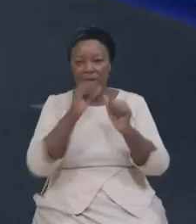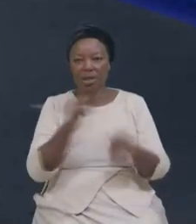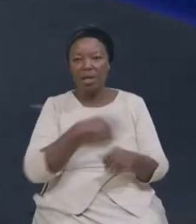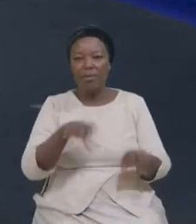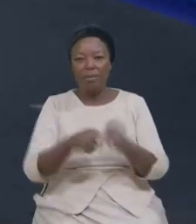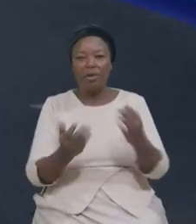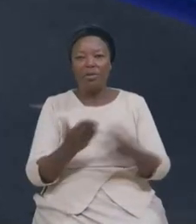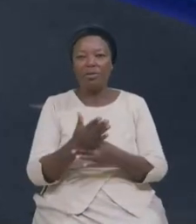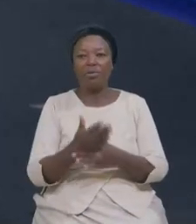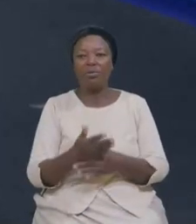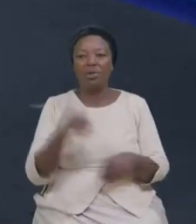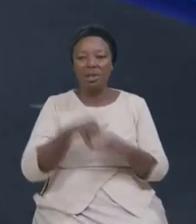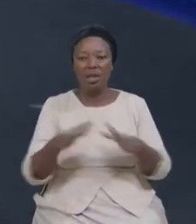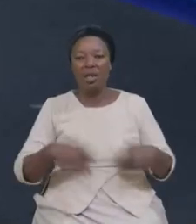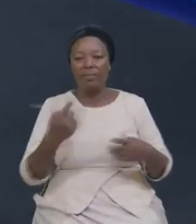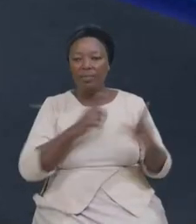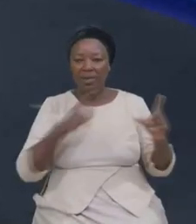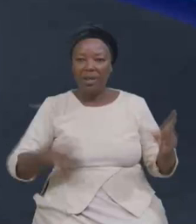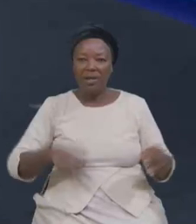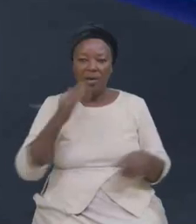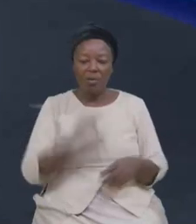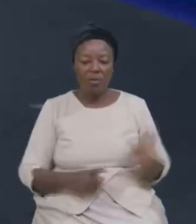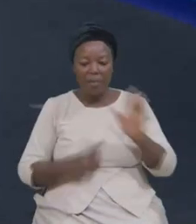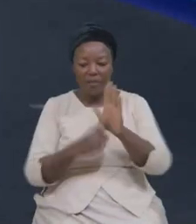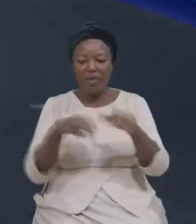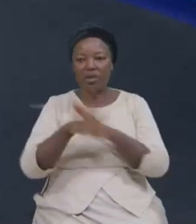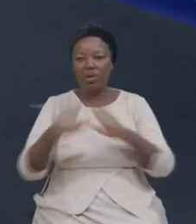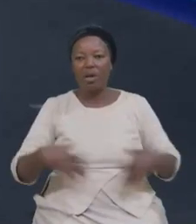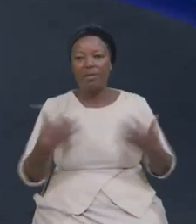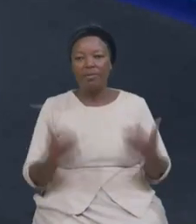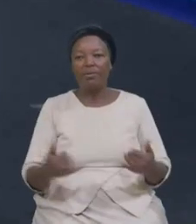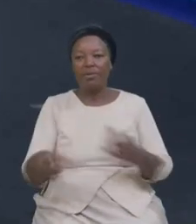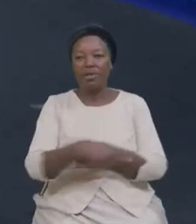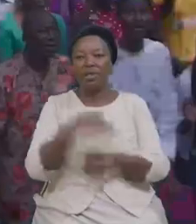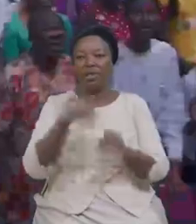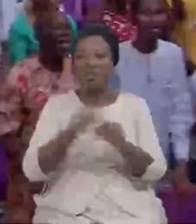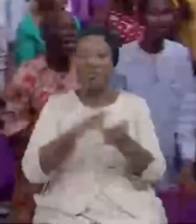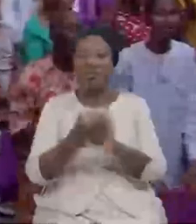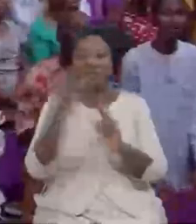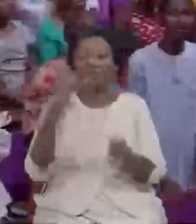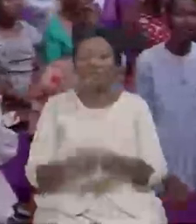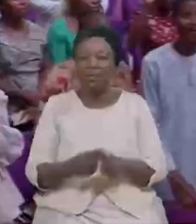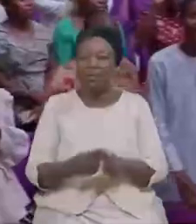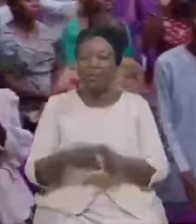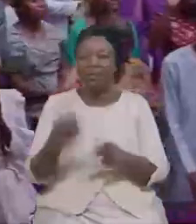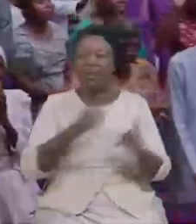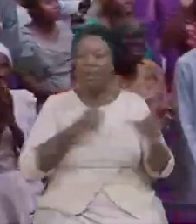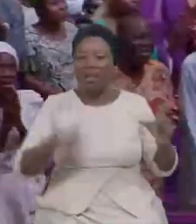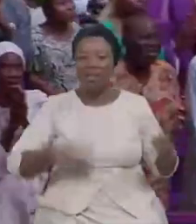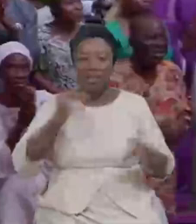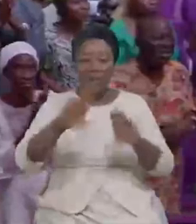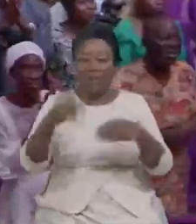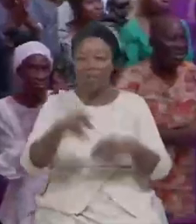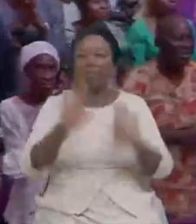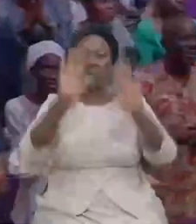ta vie, le Seigneur va le manifester dans ta vie aujourd'hui au nom de Jésus. Dieu nous accordera nos miracles, les